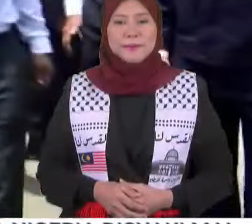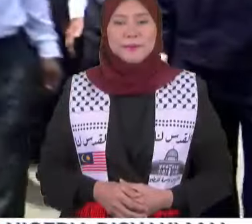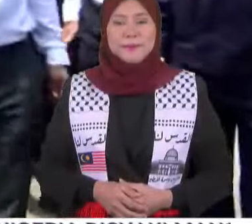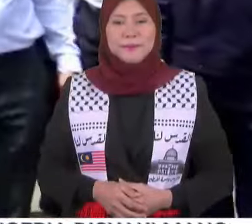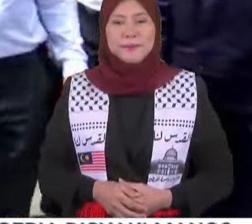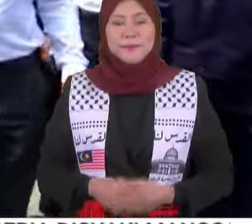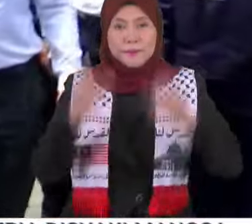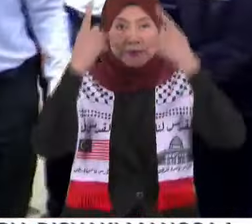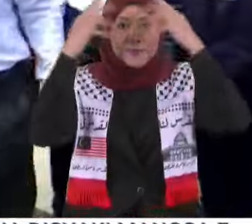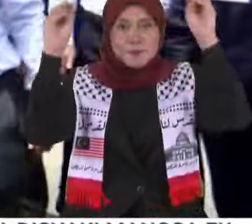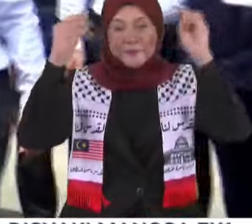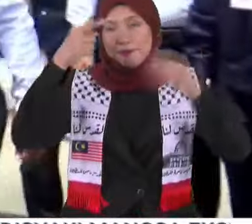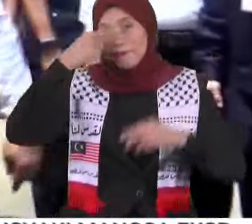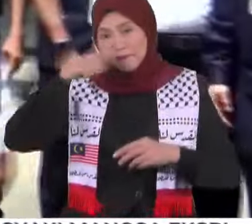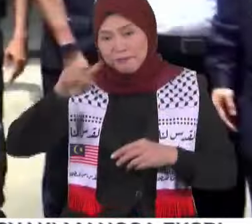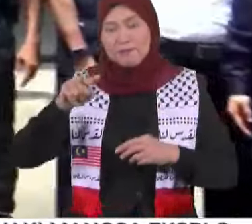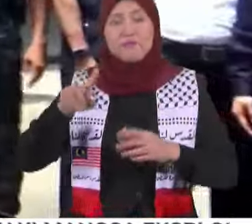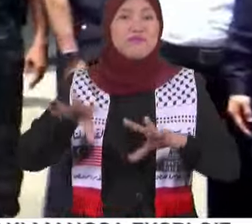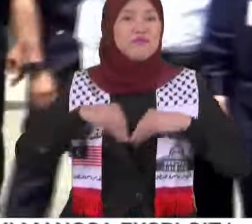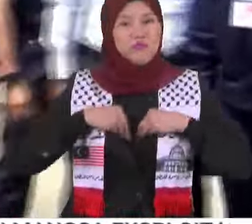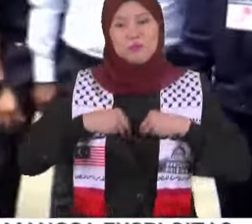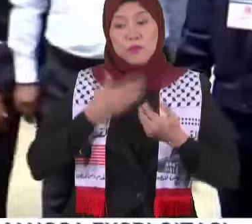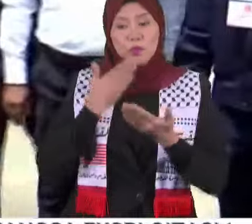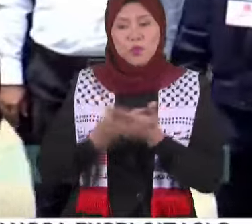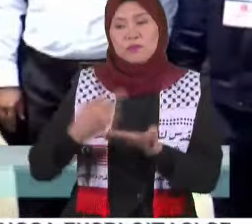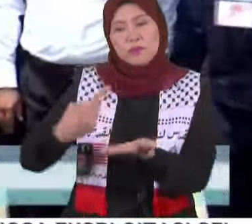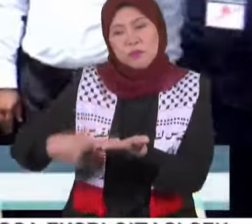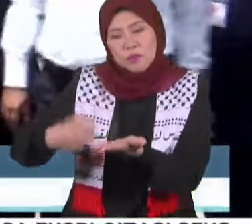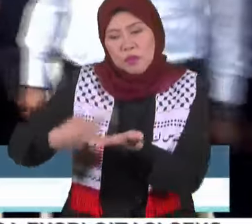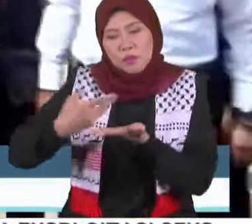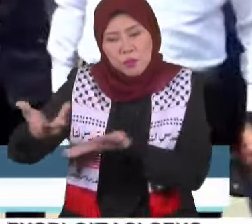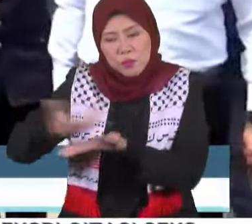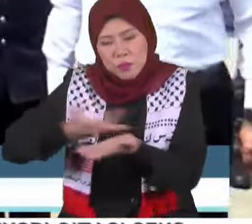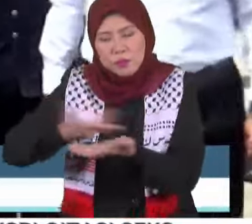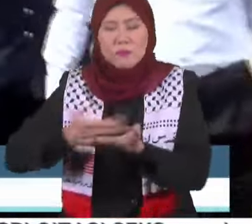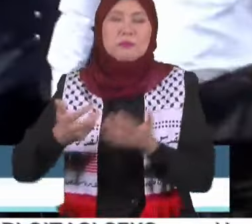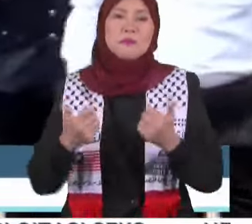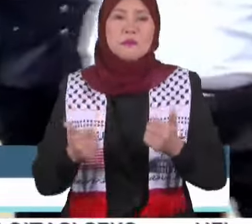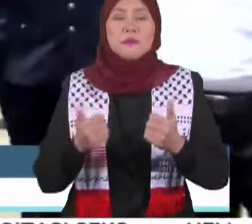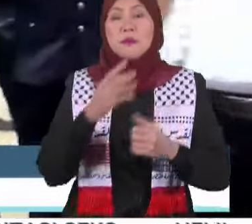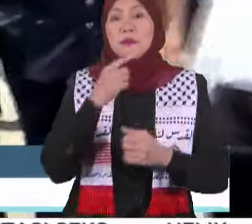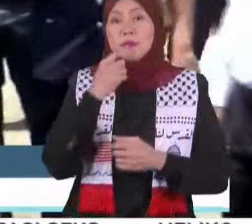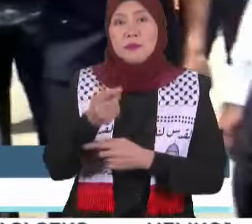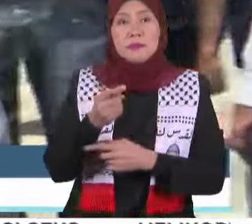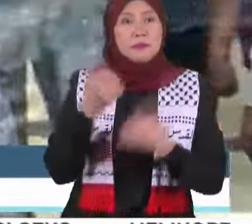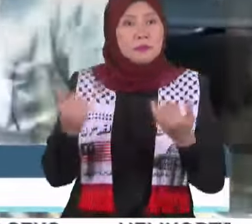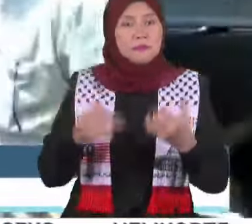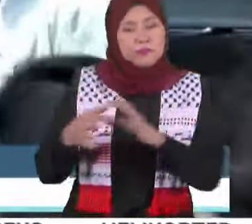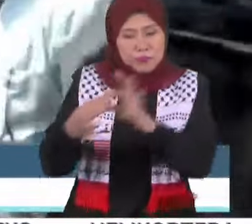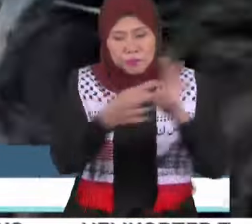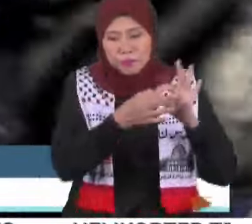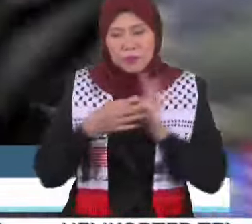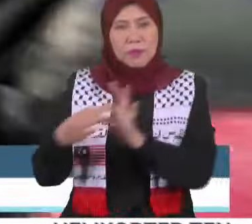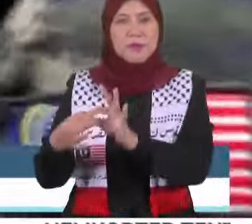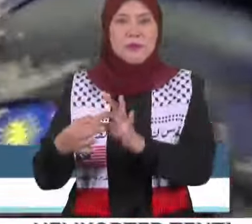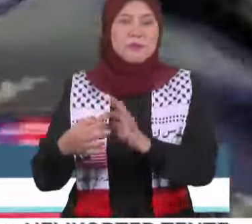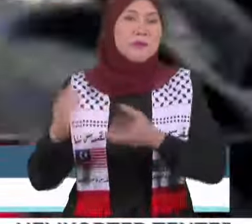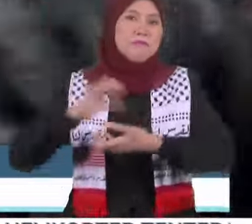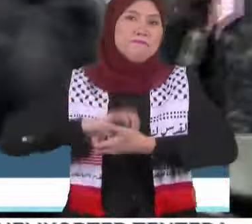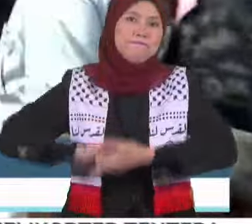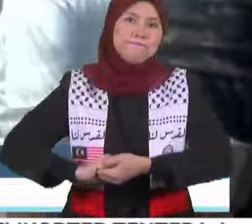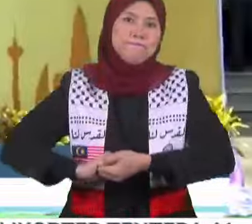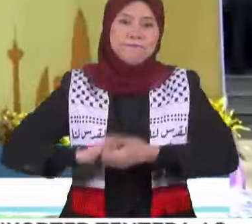Dalam pada itu, Perdana Menteri Thailand menyambut baik perbincangan dua hala berkenaan. Menurutnya, ia hasil kesepakatan serta jalinan